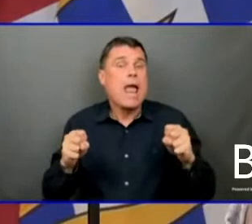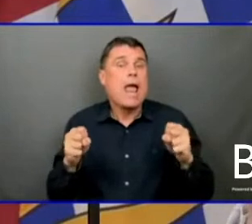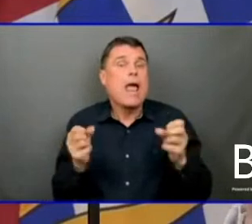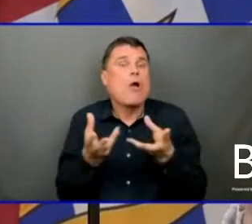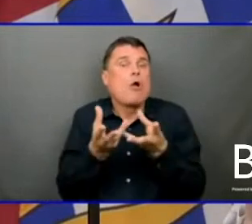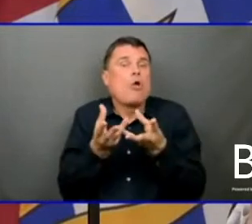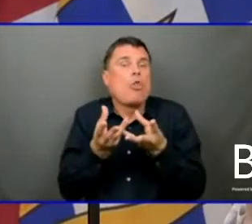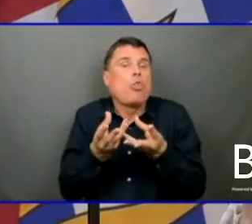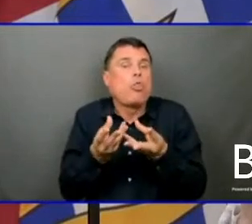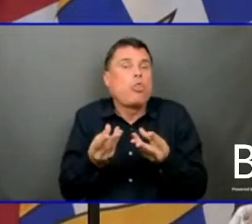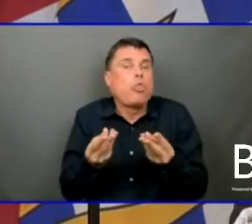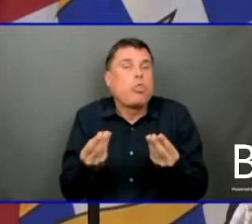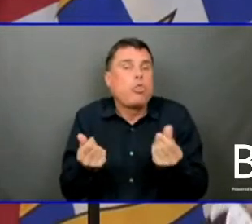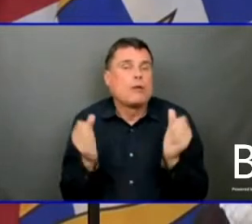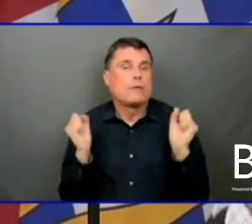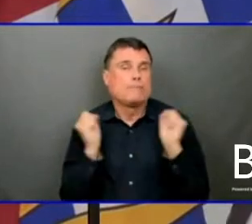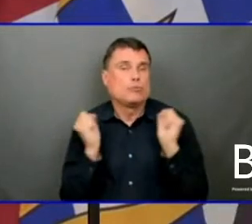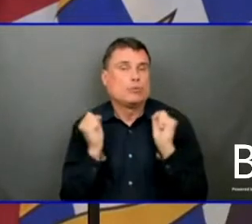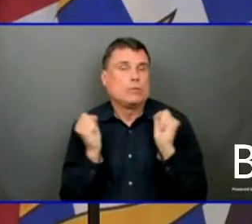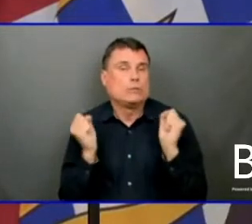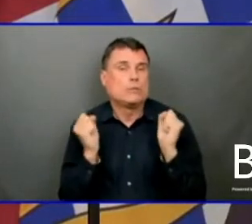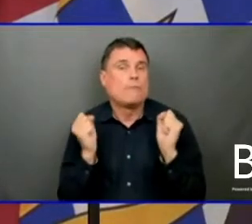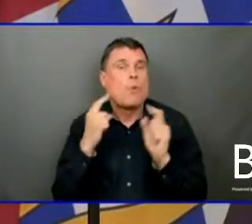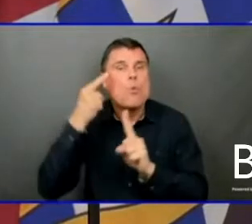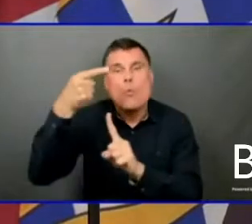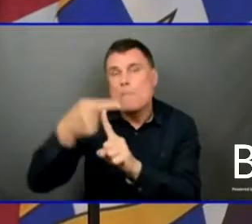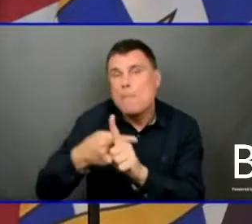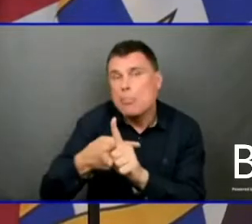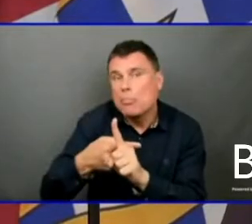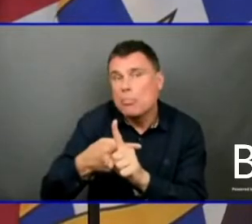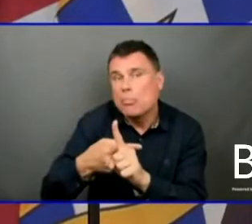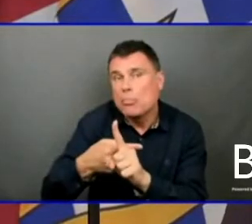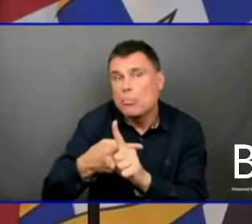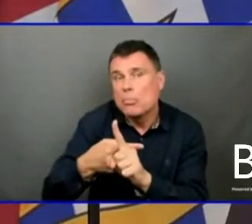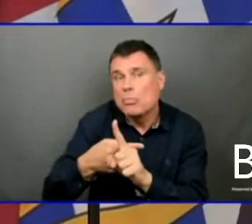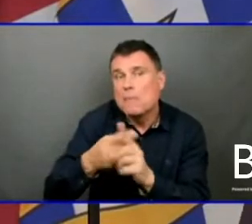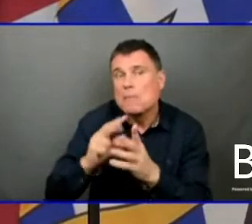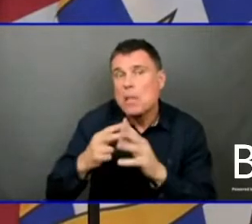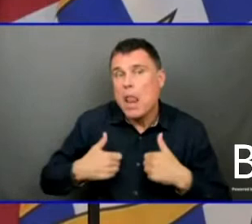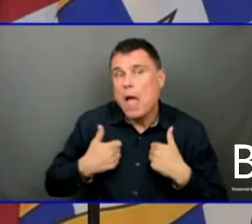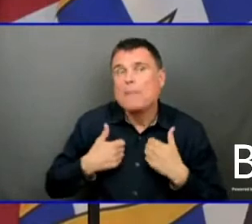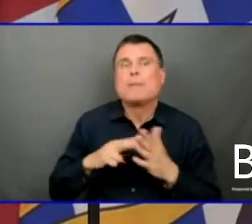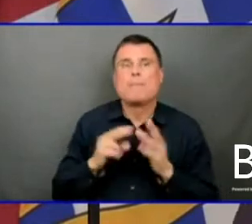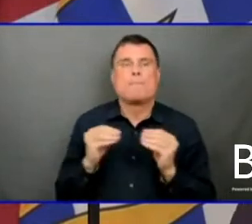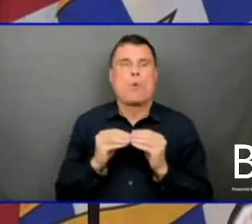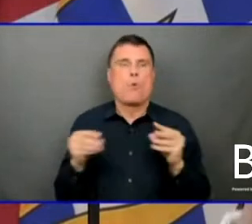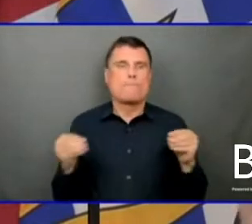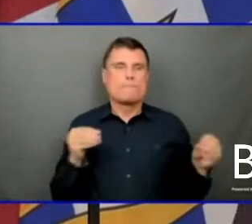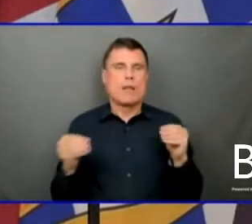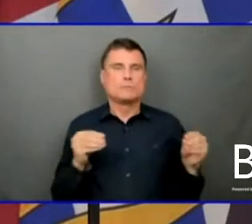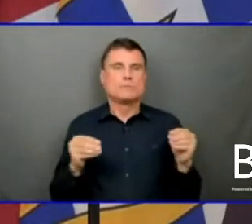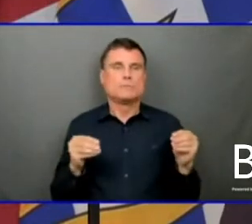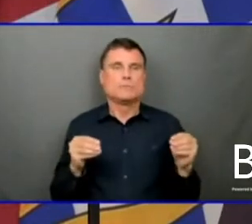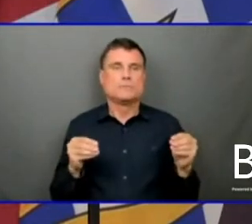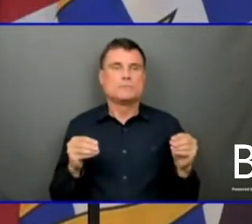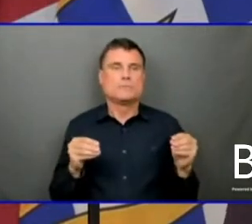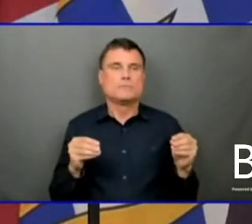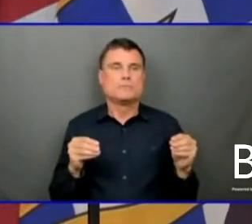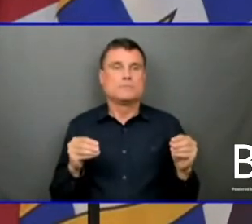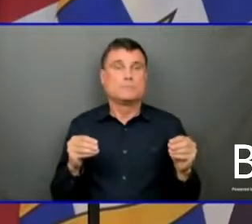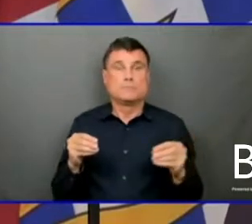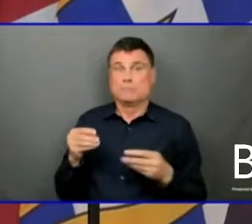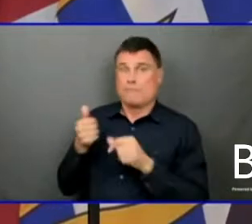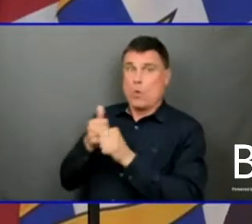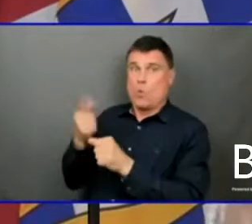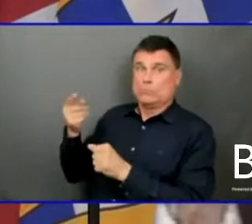苗普及率高，因为条件好。那么发展中国家这个冰箱或者是这种储存都有问